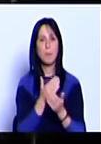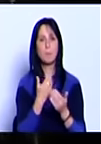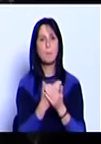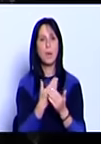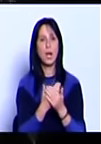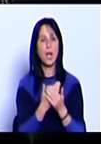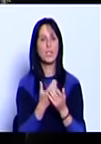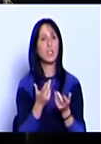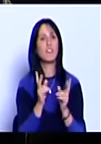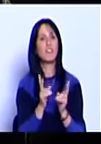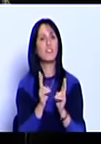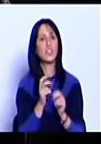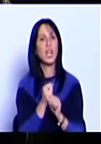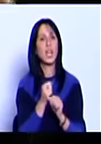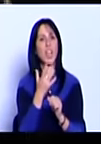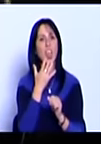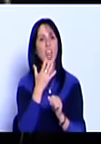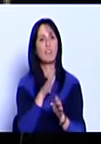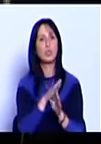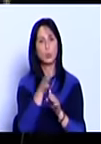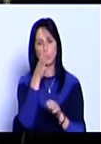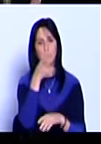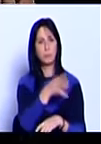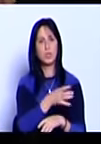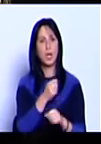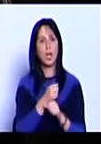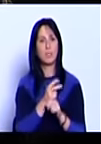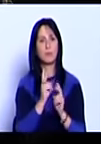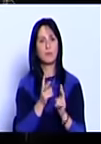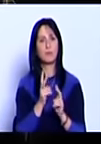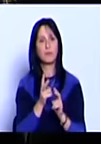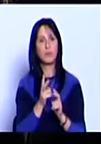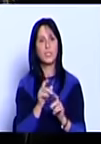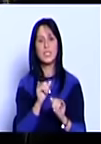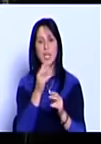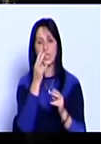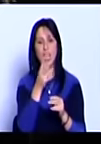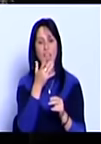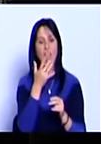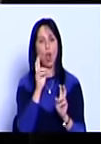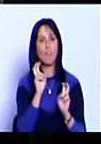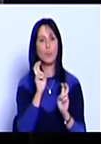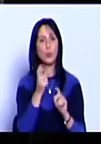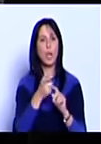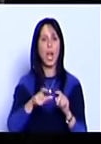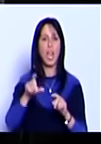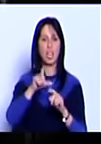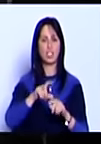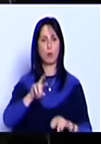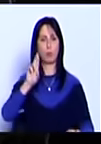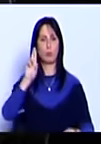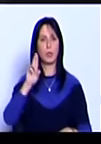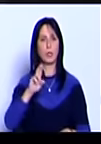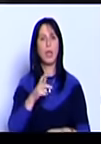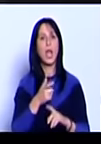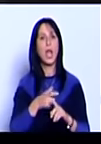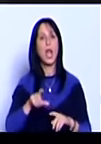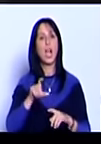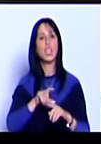მაგალითები შეგვიძლია გითხრათ, ვინახთენს ეროვნული სრულ იგნორირებას, ან სათხედავთ ეროვნულობაზე გადაჭარბებულ წარმოდგენას?